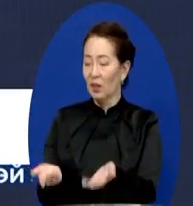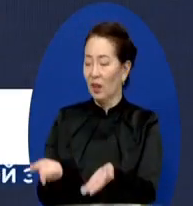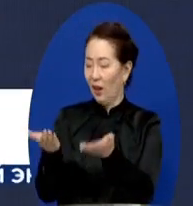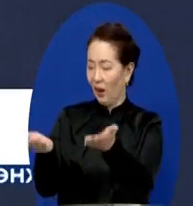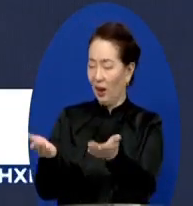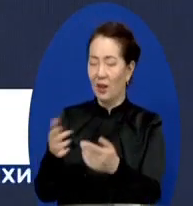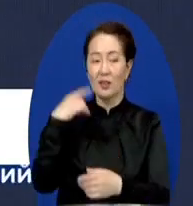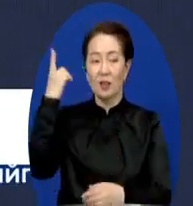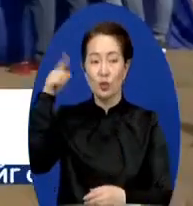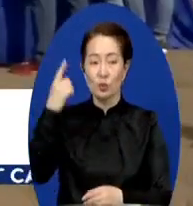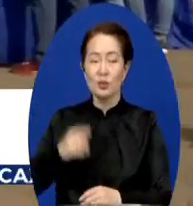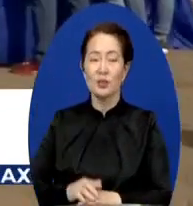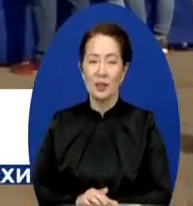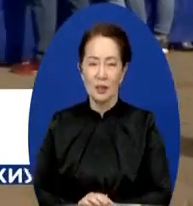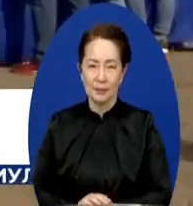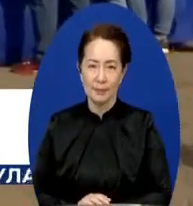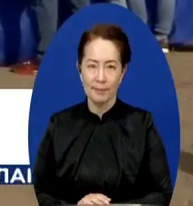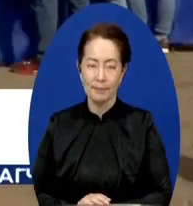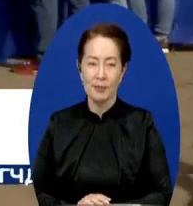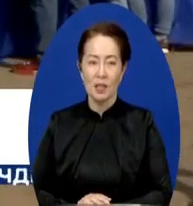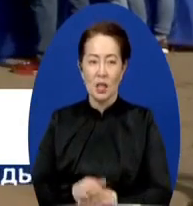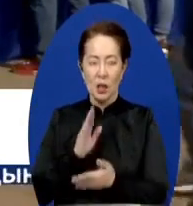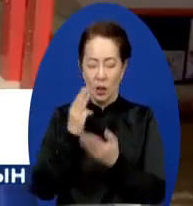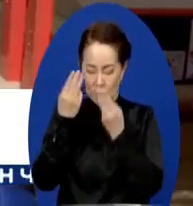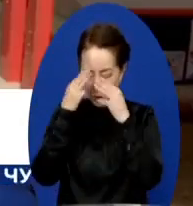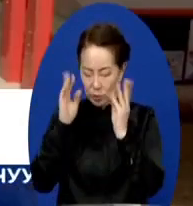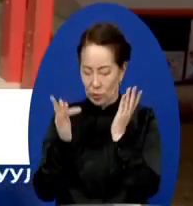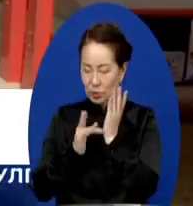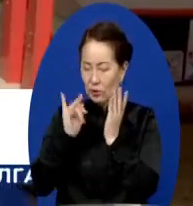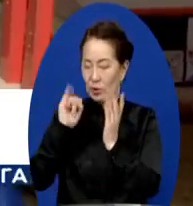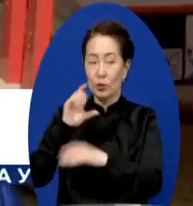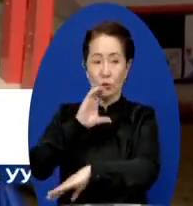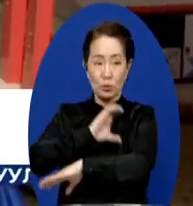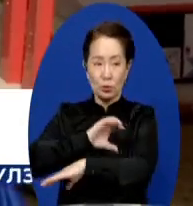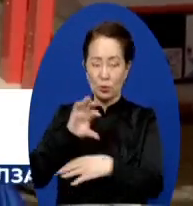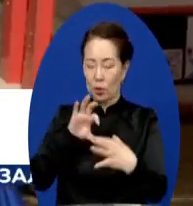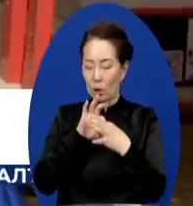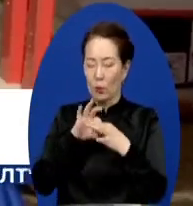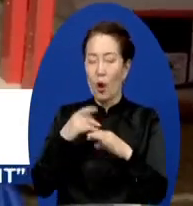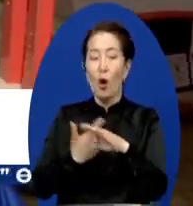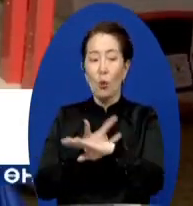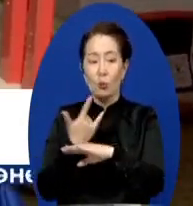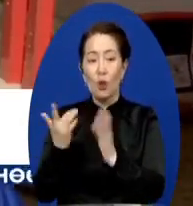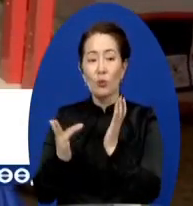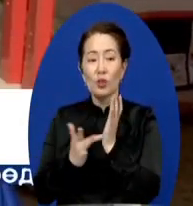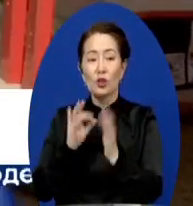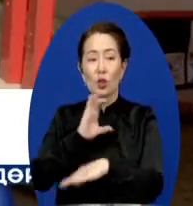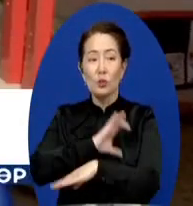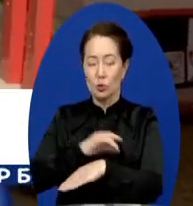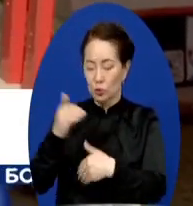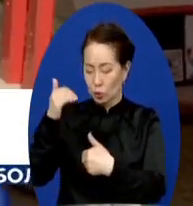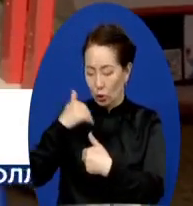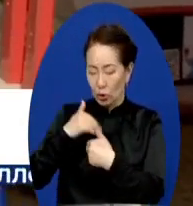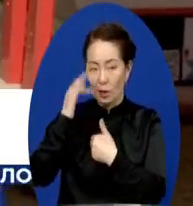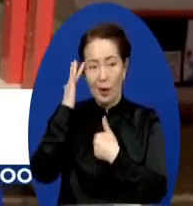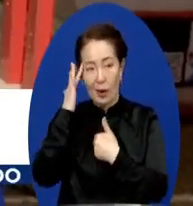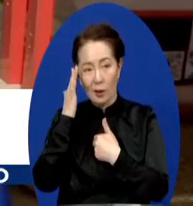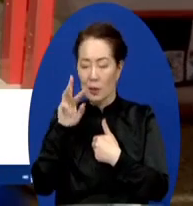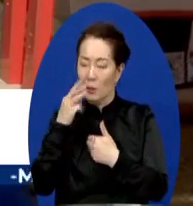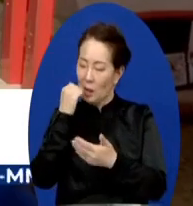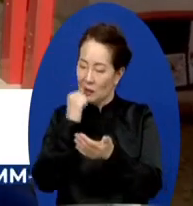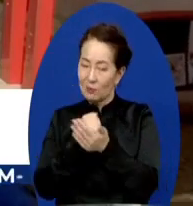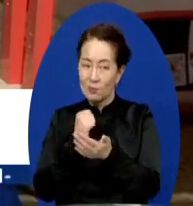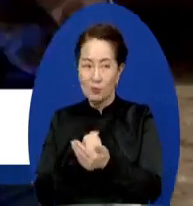юма гэж бас бодож байгаамаа. Шинжлэх ухааны технологийн сургуулийн харьяа Өмнөговийн технологийн сургуульд дотоод болон гадаадад